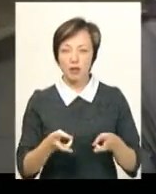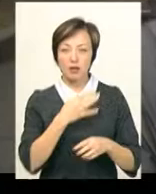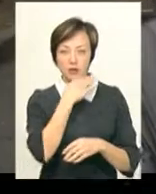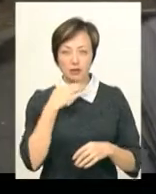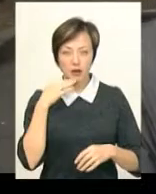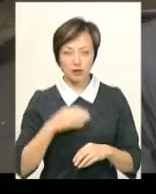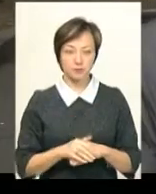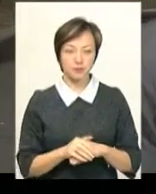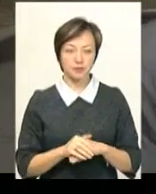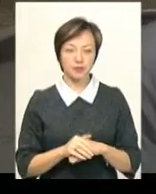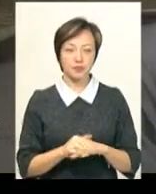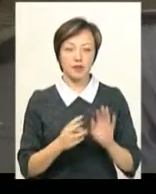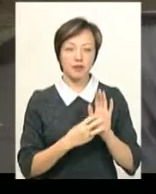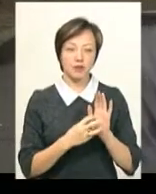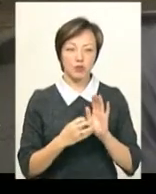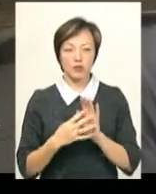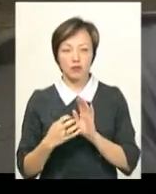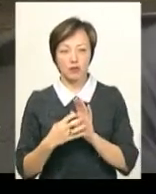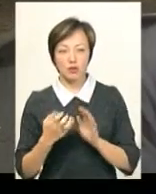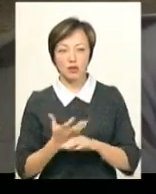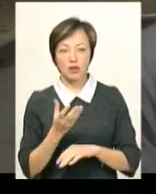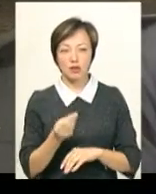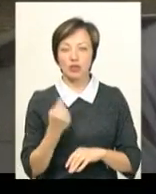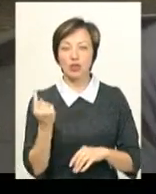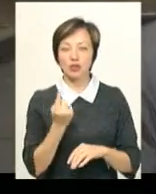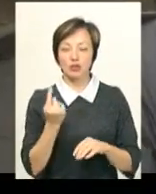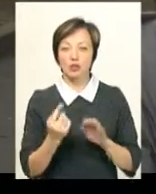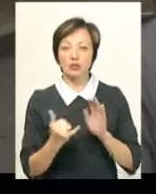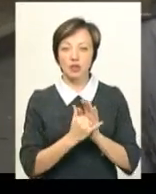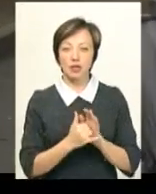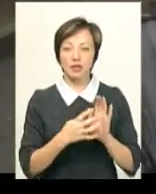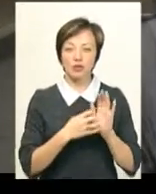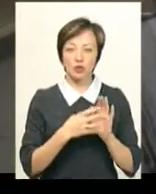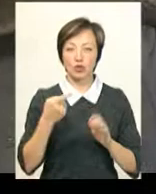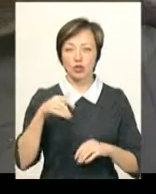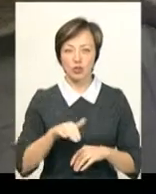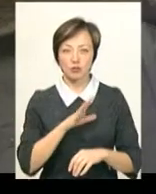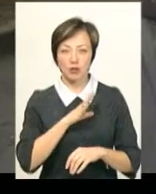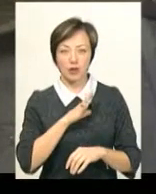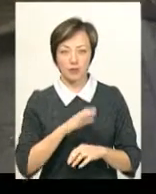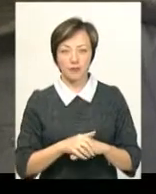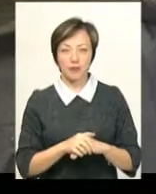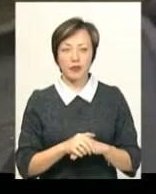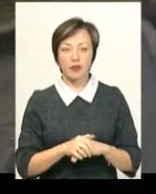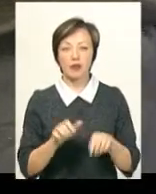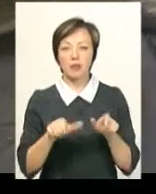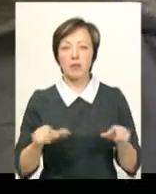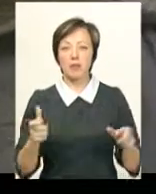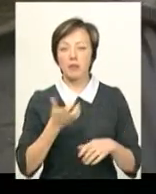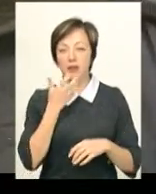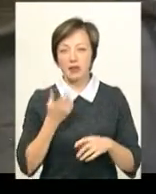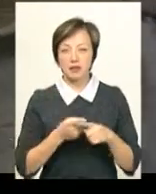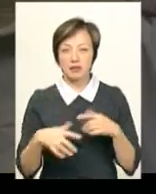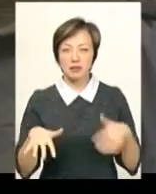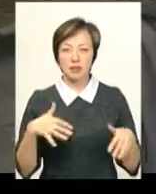Платила по 800, по 900. Расчетчика поставила, 900 і було тисяча. Мені, що батареї вітром ходить.